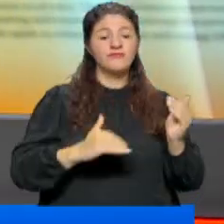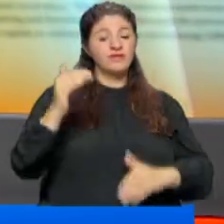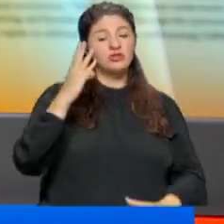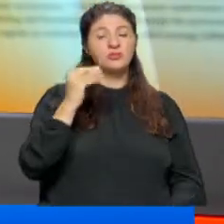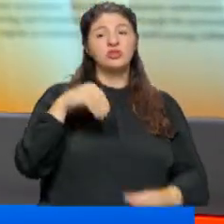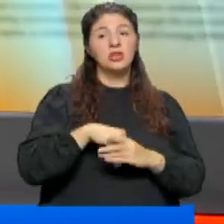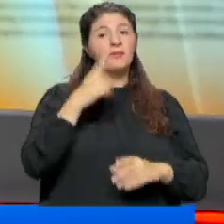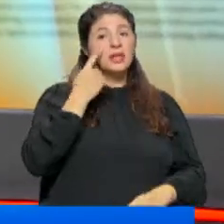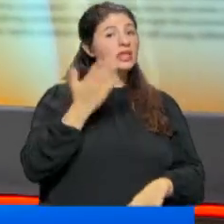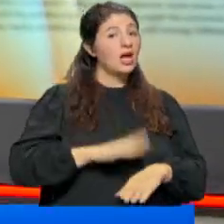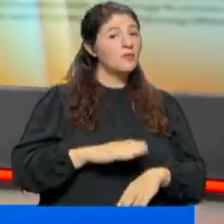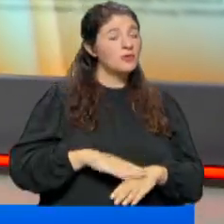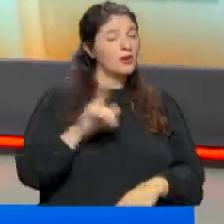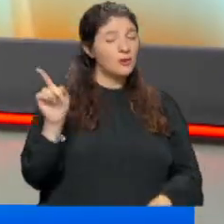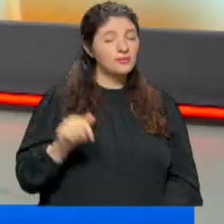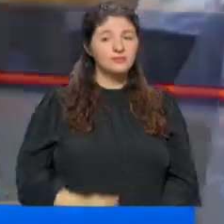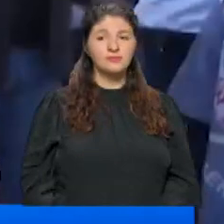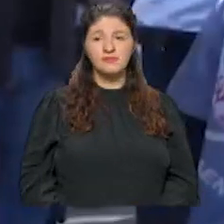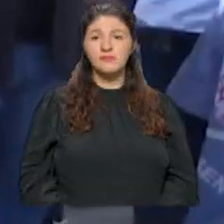arttırılması için bakın ne yapıyor.